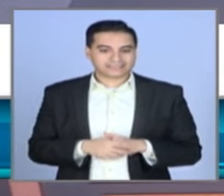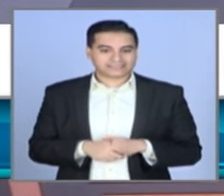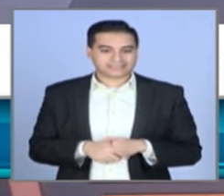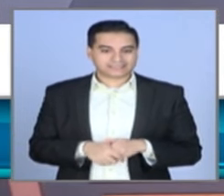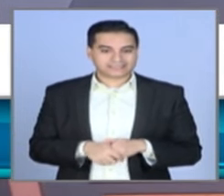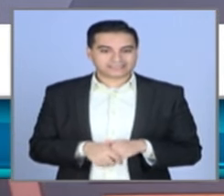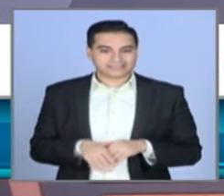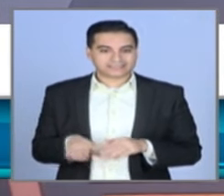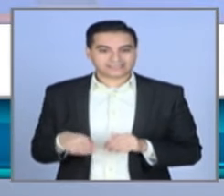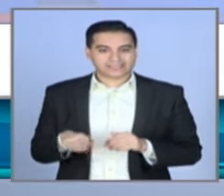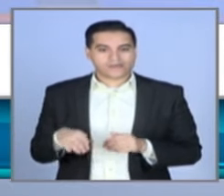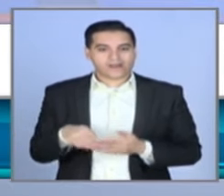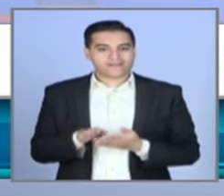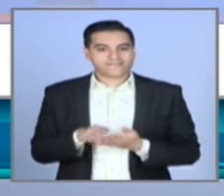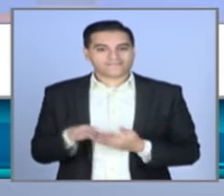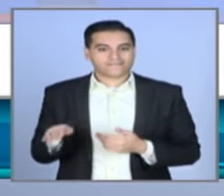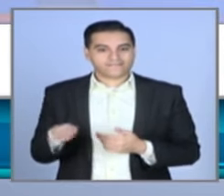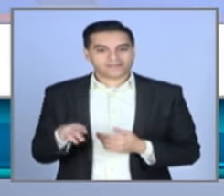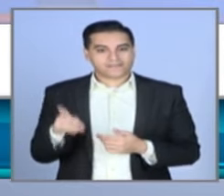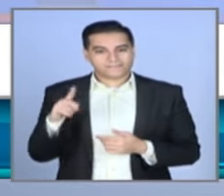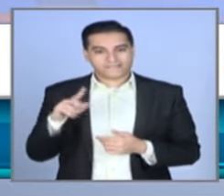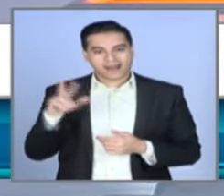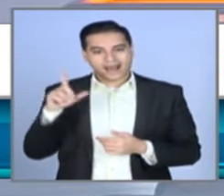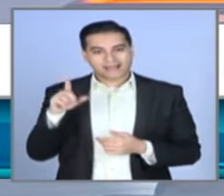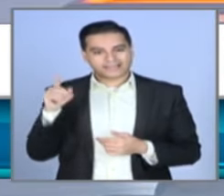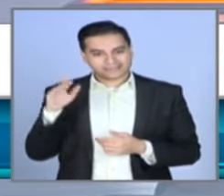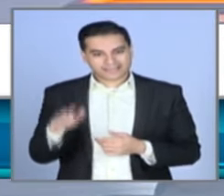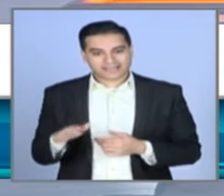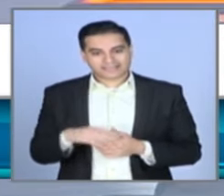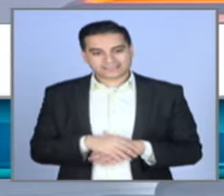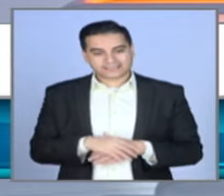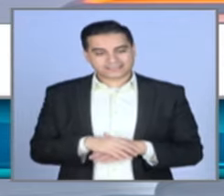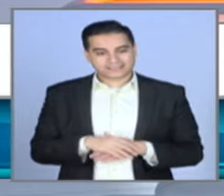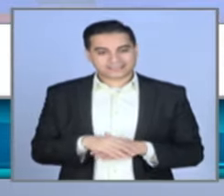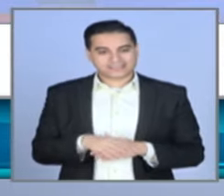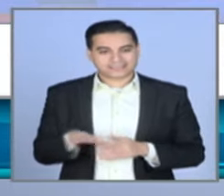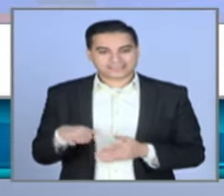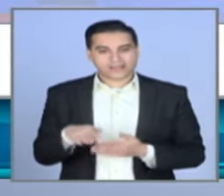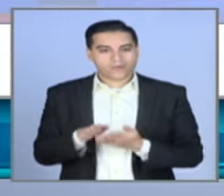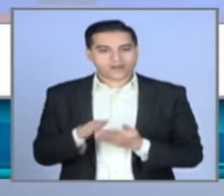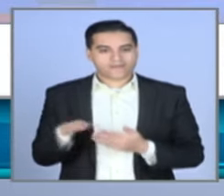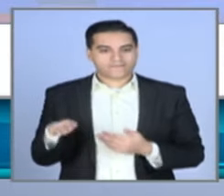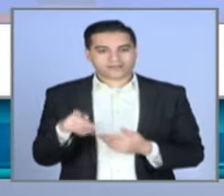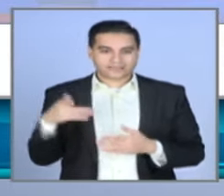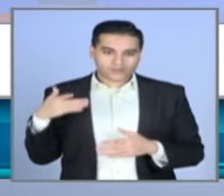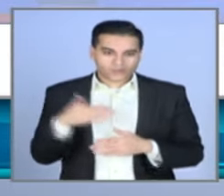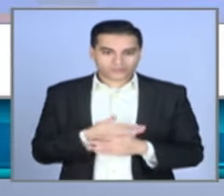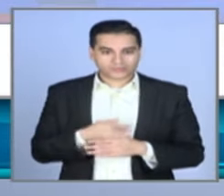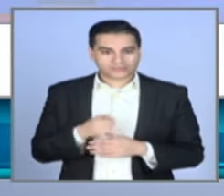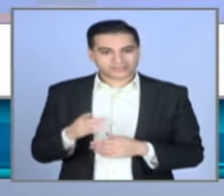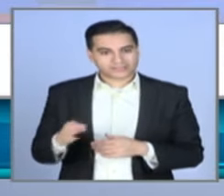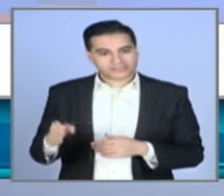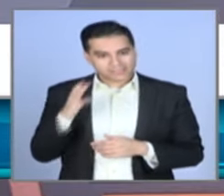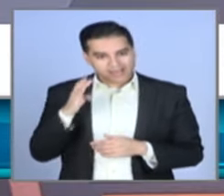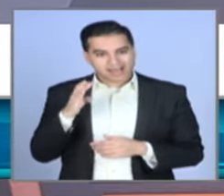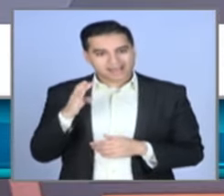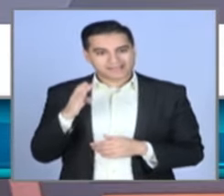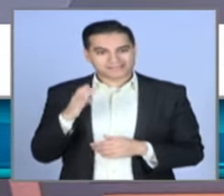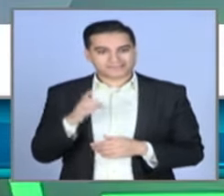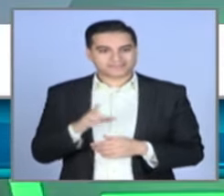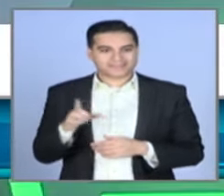زواحف؟ انا دوس. لا بلال اللي داس. الزواحف يا بلال، خدت الريسك. اجابه